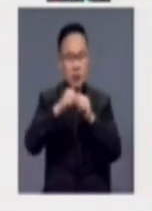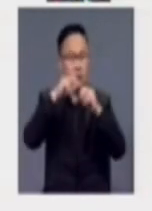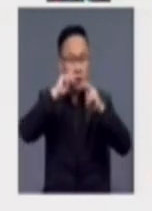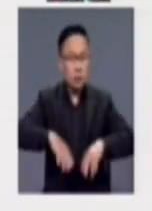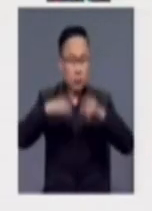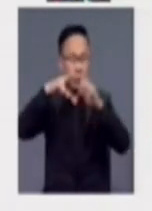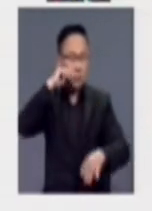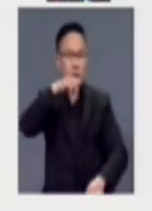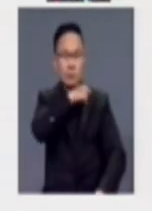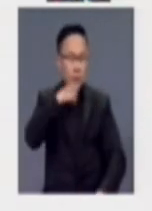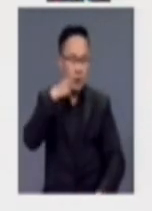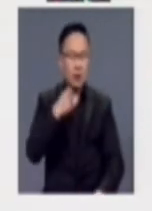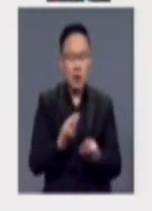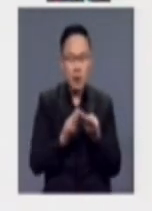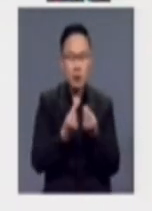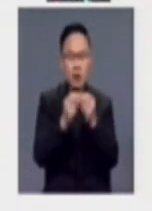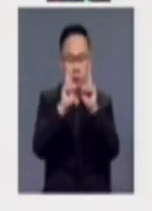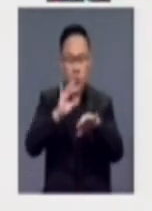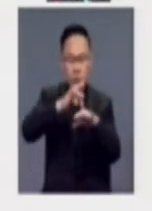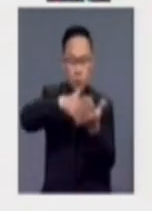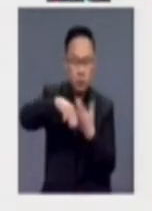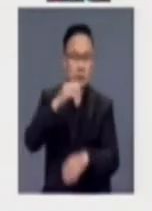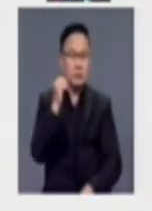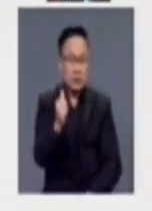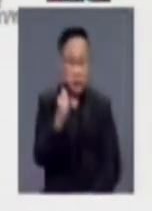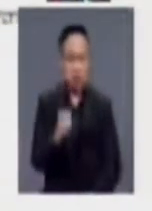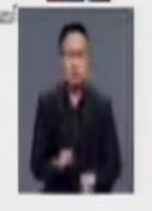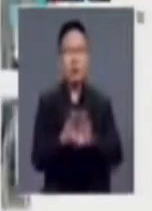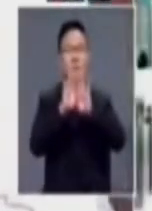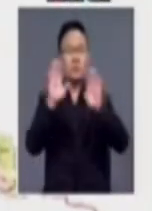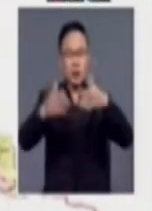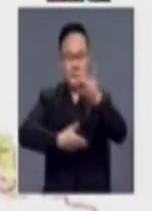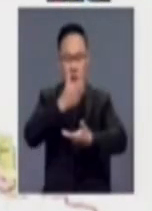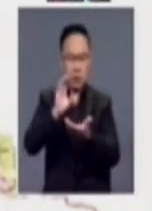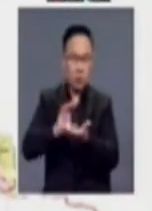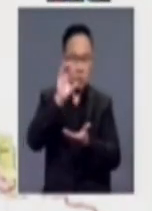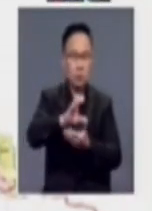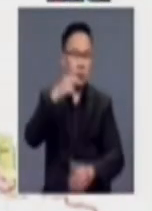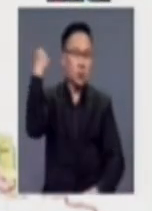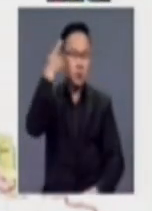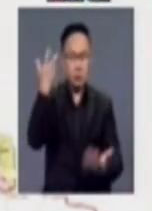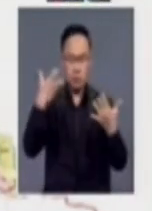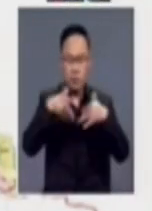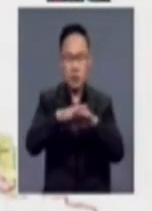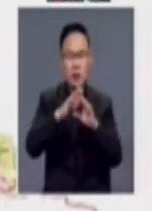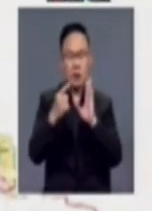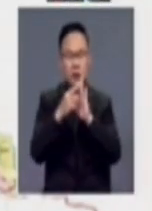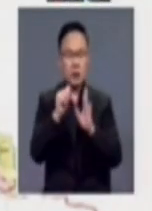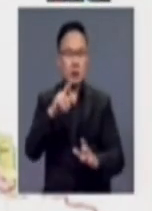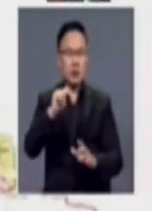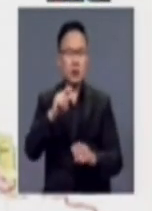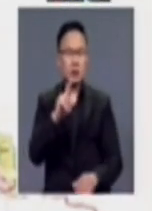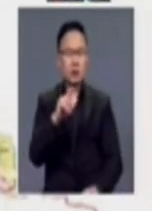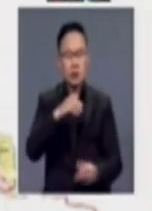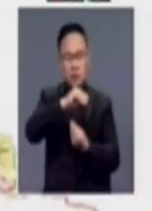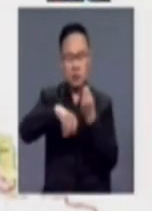ภัยแล้งคงความสมบูรณ์ของระบบนิเวศเปิดประตูการค้าการลงทุนและการท่องเที่ยวเชื่อมโยงเขตเศรษฐกิจพิเศษทวาย